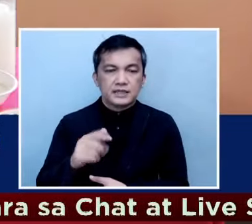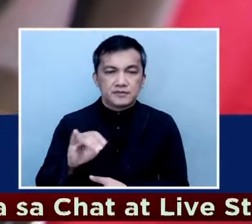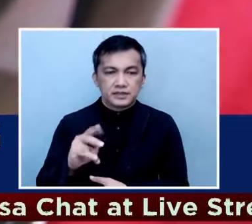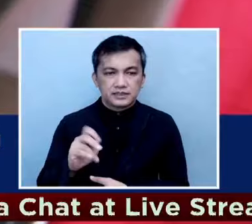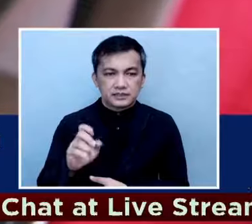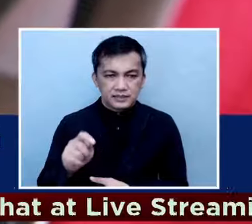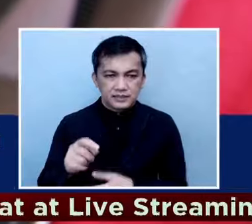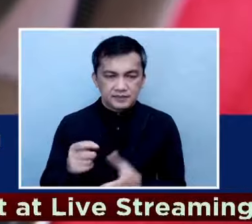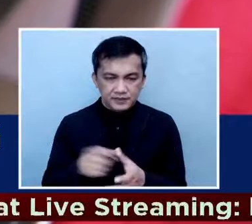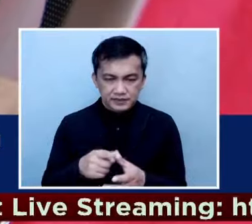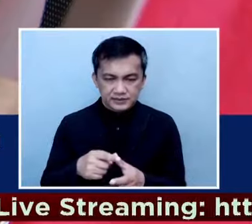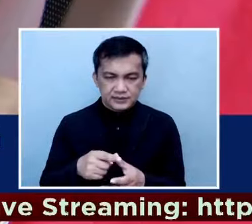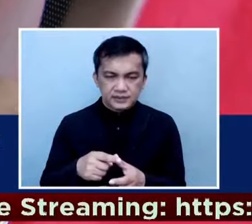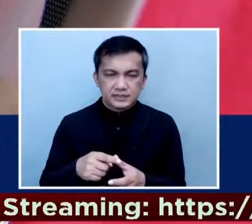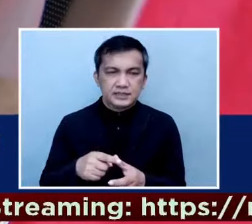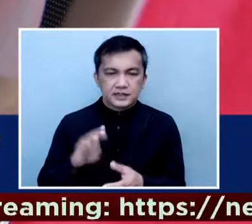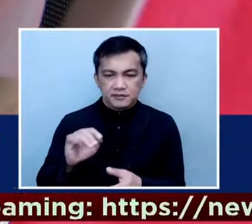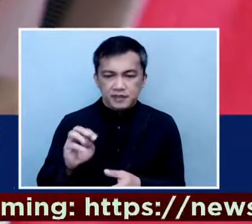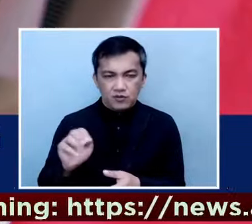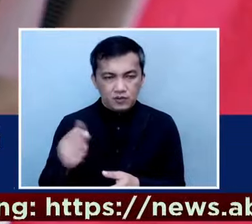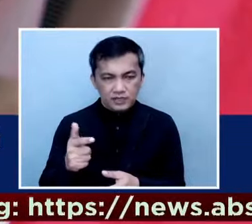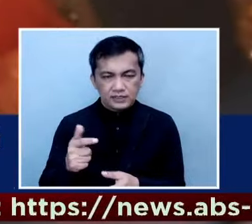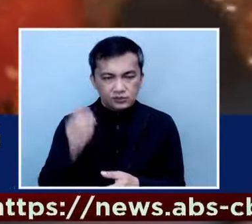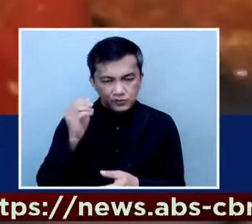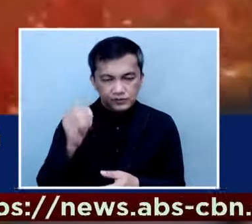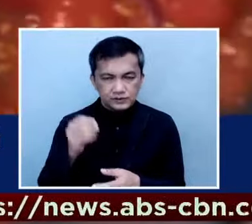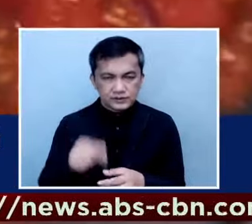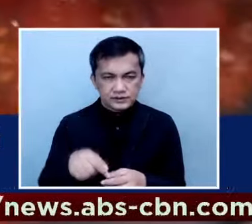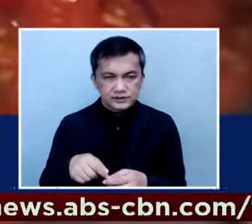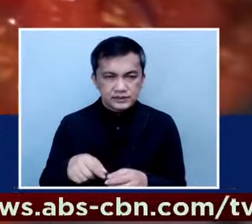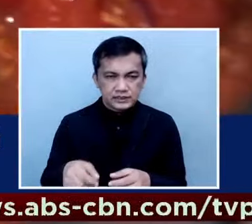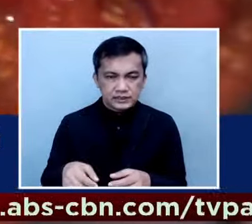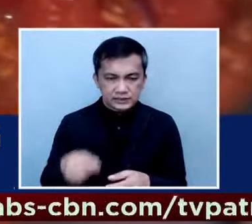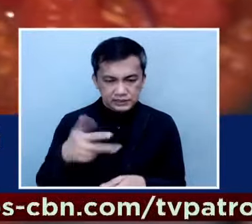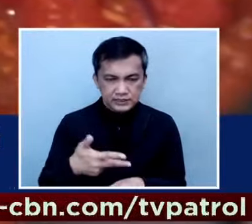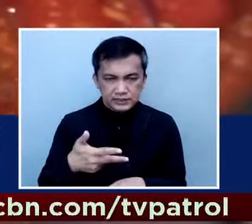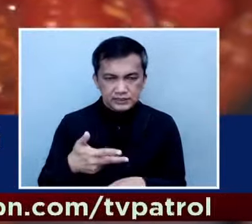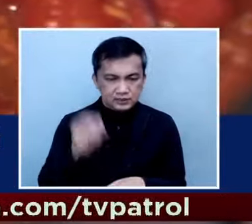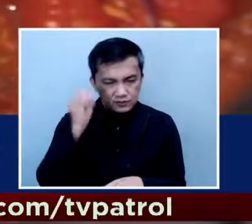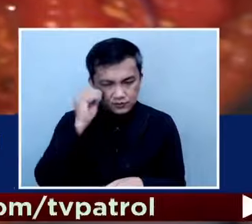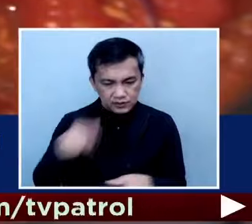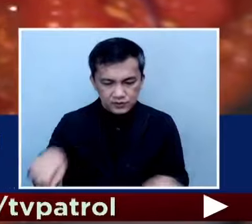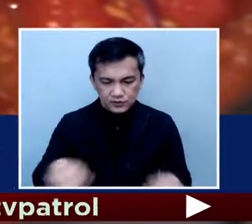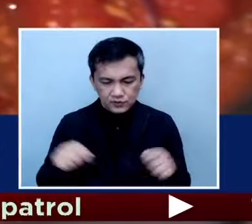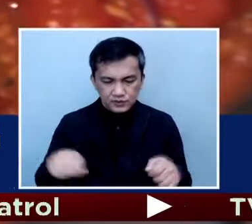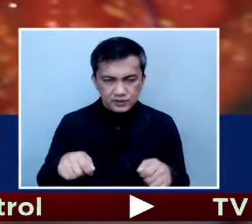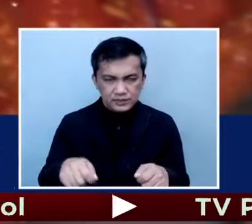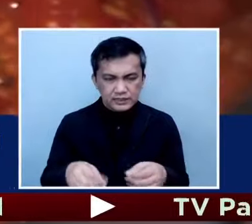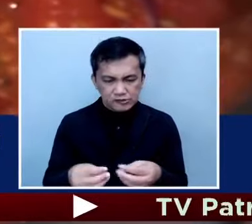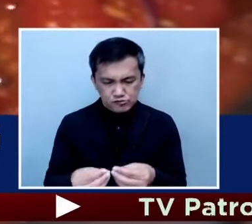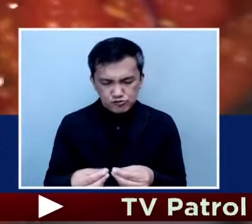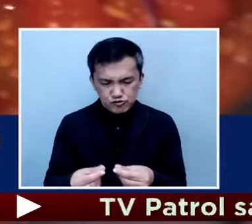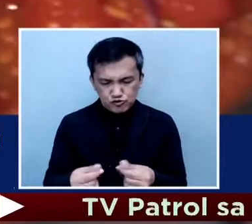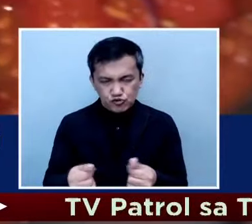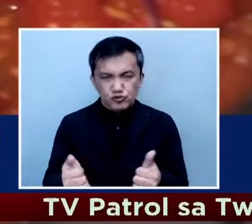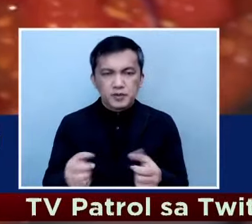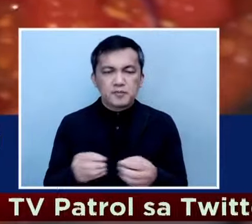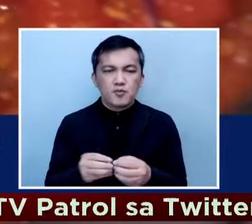ng bawang at sibuyas. Isunod ang pinigang kamatis saka haluin. Hayaang lumabas ang katas nito para mas